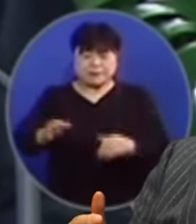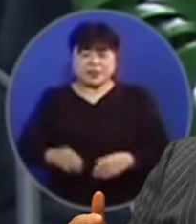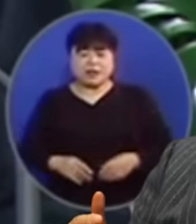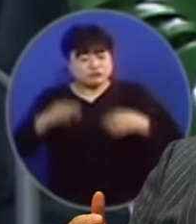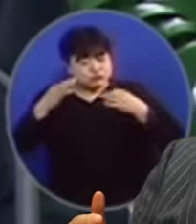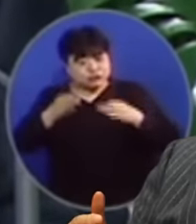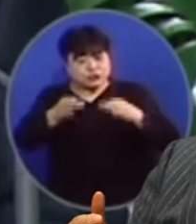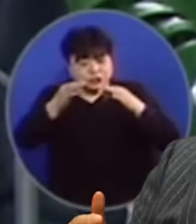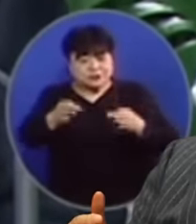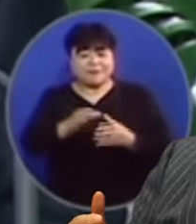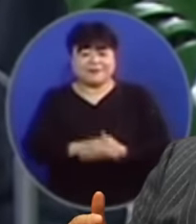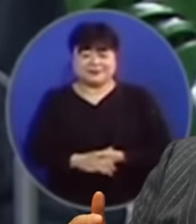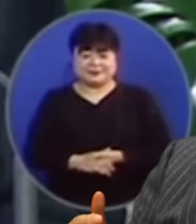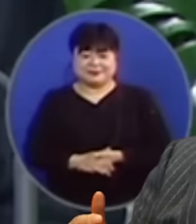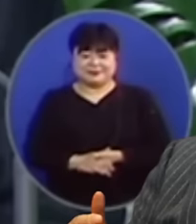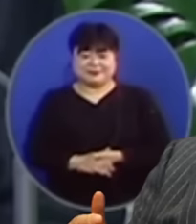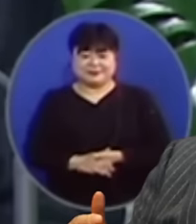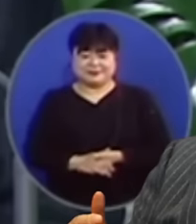부르짖는다.